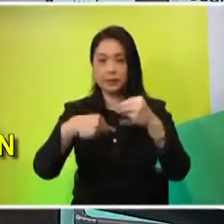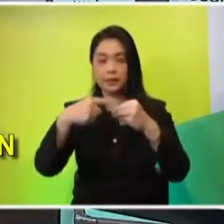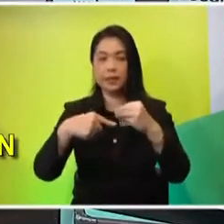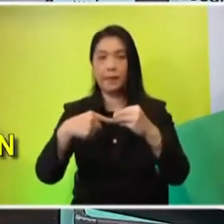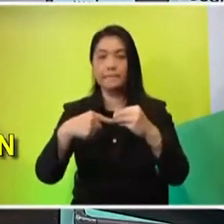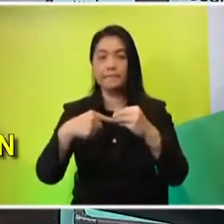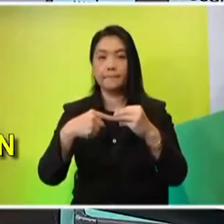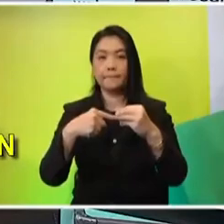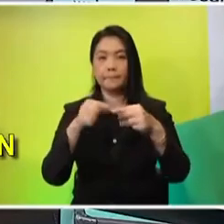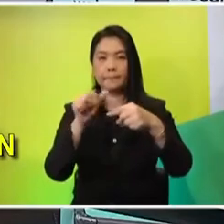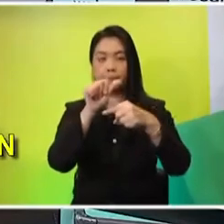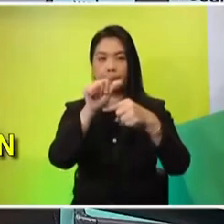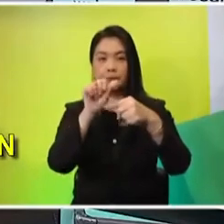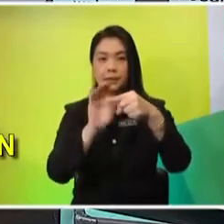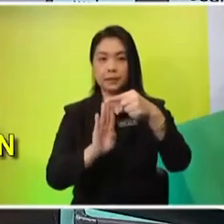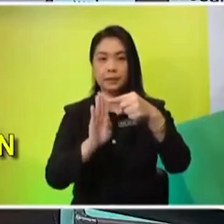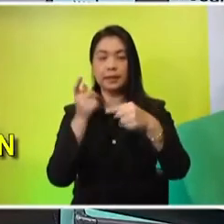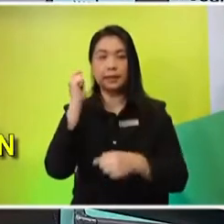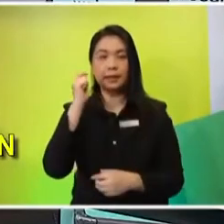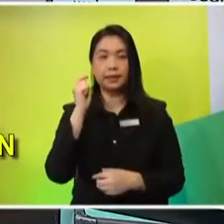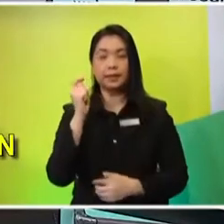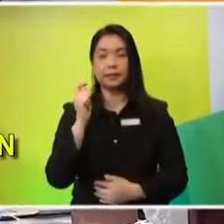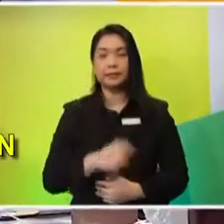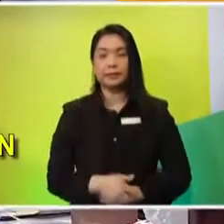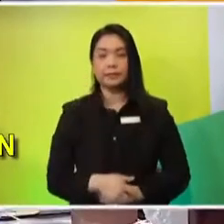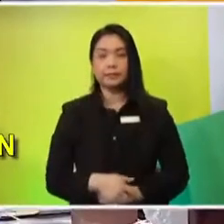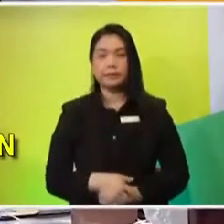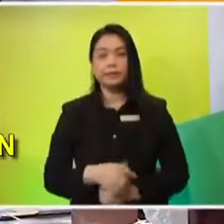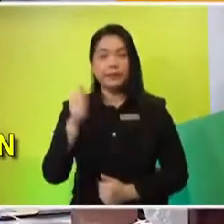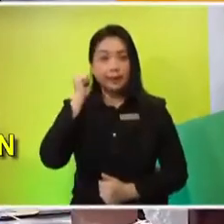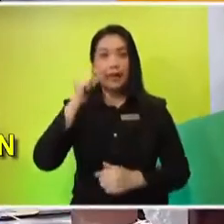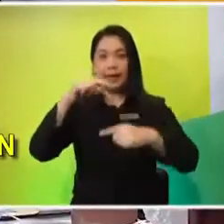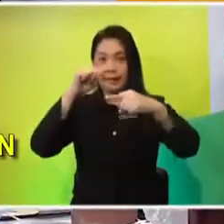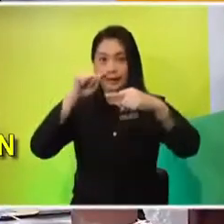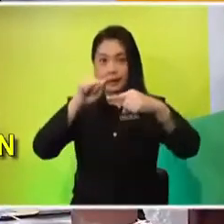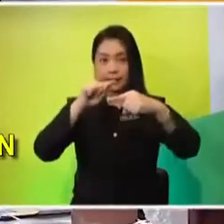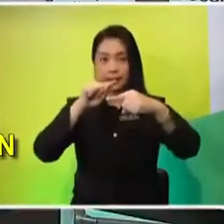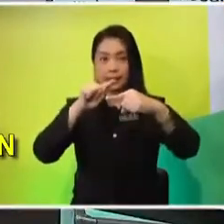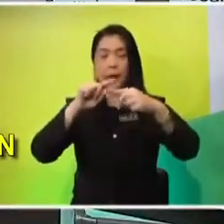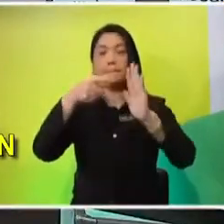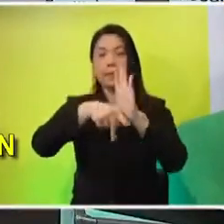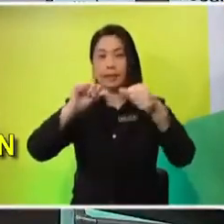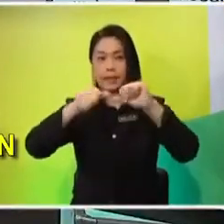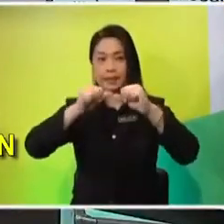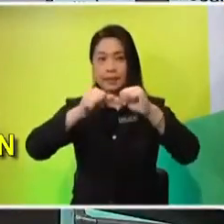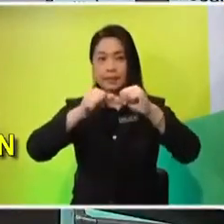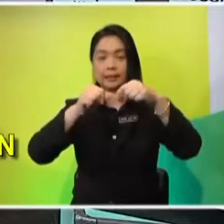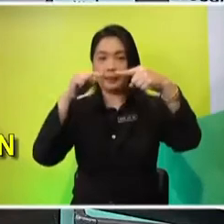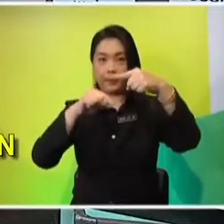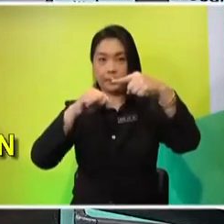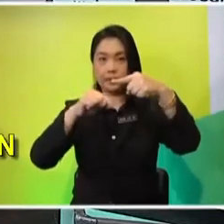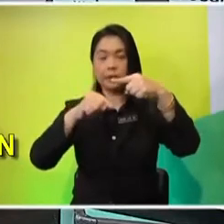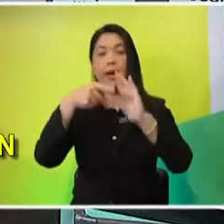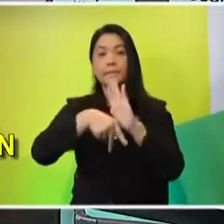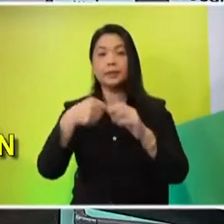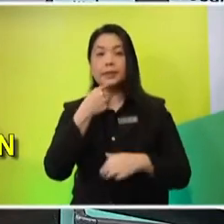Yang atas tadi apa, Mira? Boleh jawab balik. Atas tadi ialah pengangka. Bagus. Yang bawah? Yang bawah ialah penyebut.